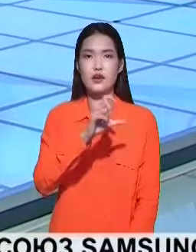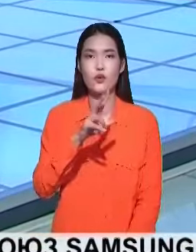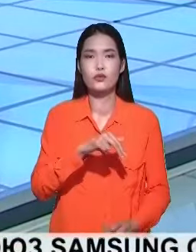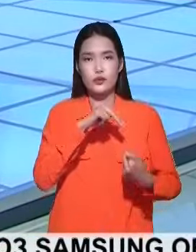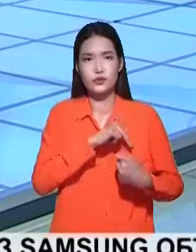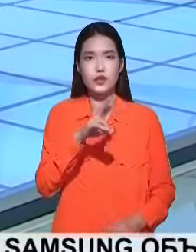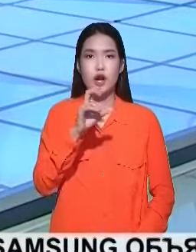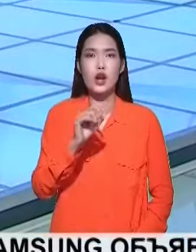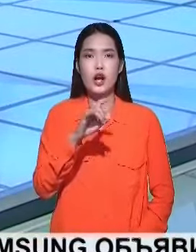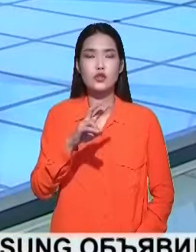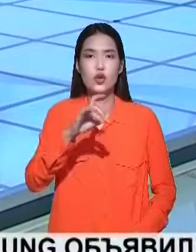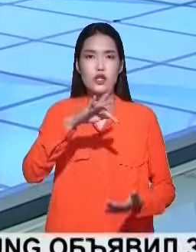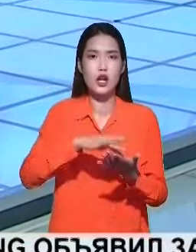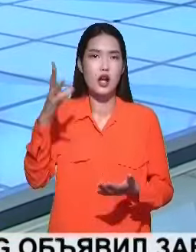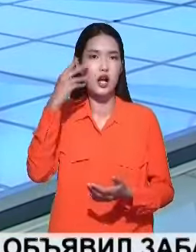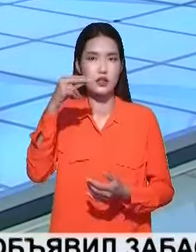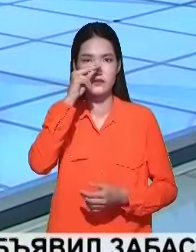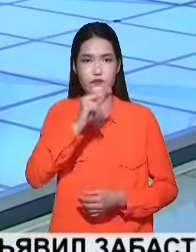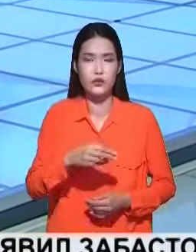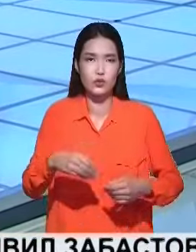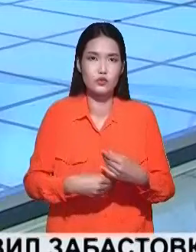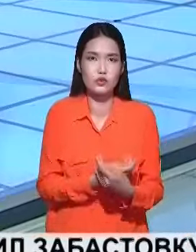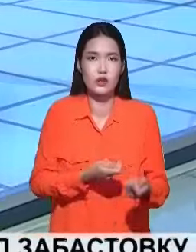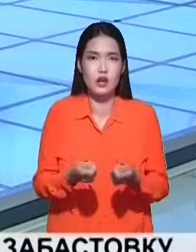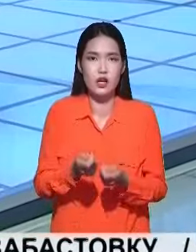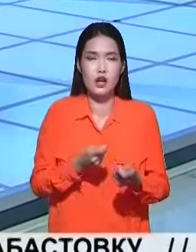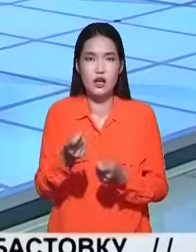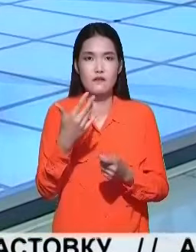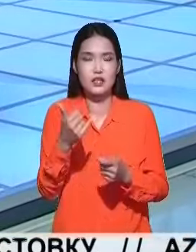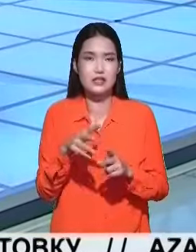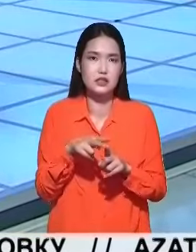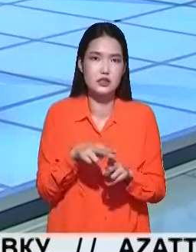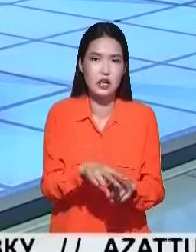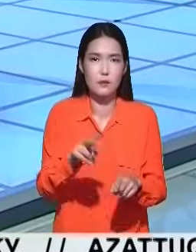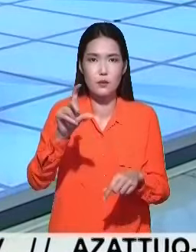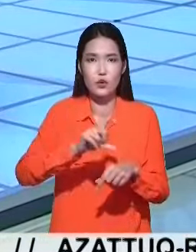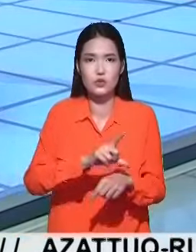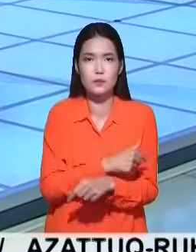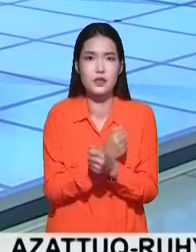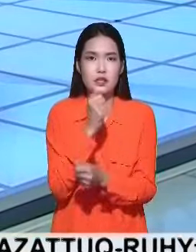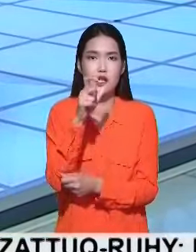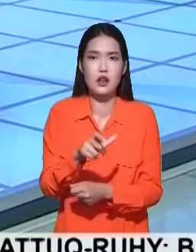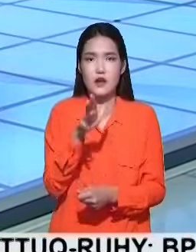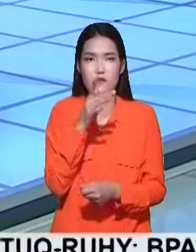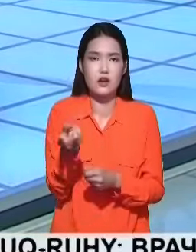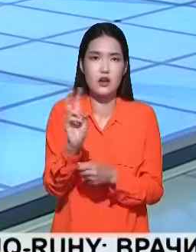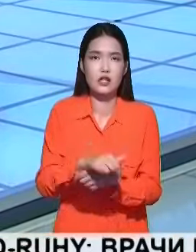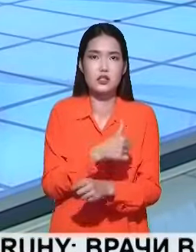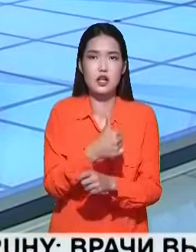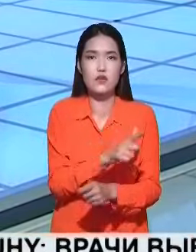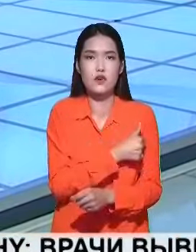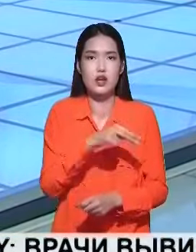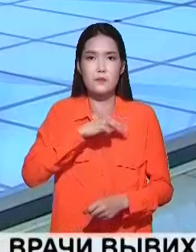Экс-сотрудники кардиологического центра Алматы обвиняют новое руководство в оказании давления. По словам медработников, с момента прихода главврача